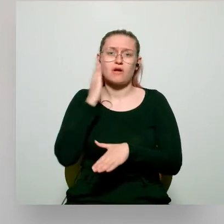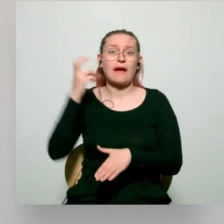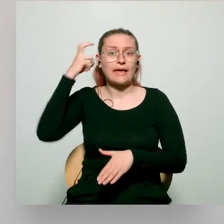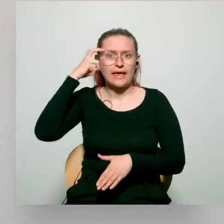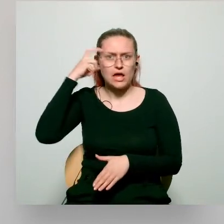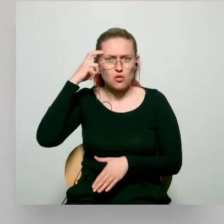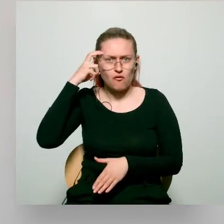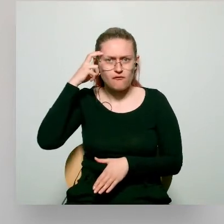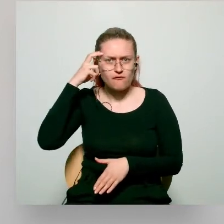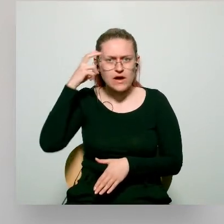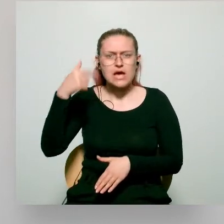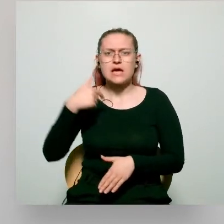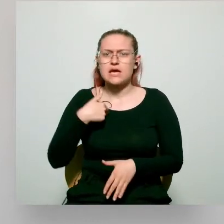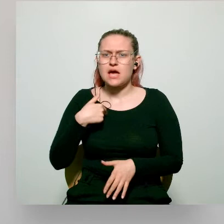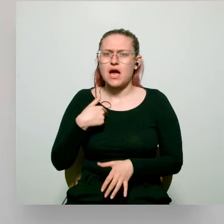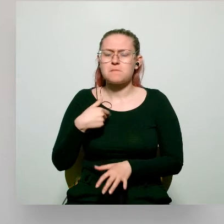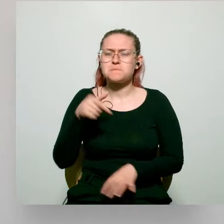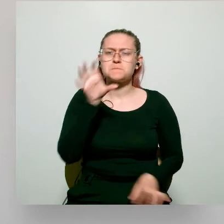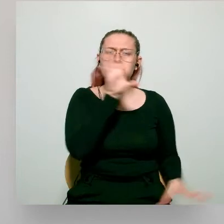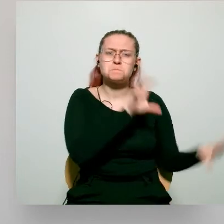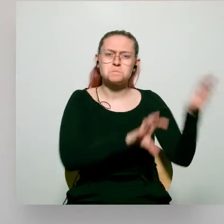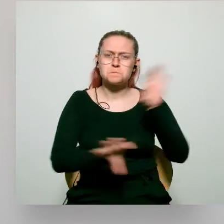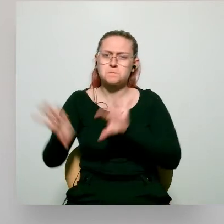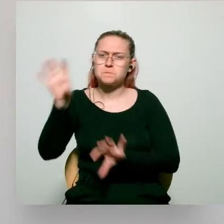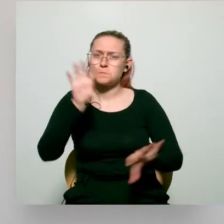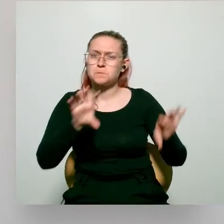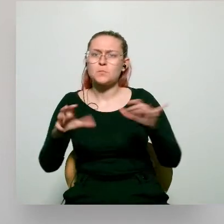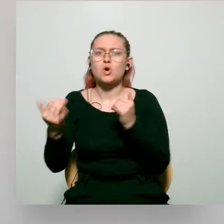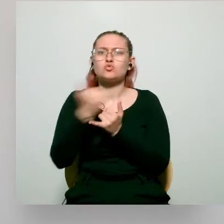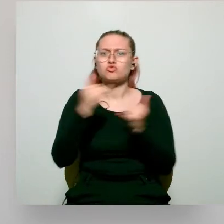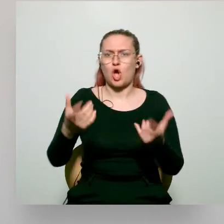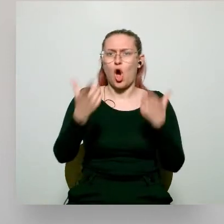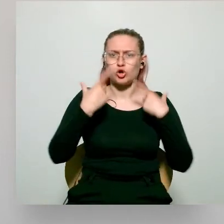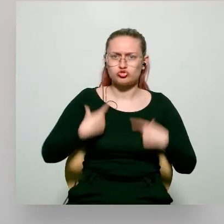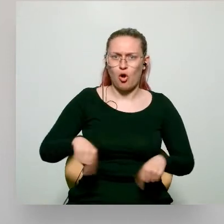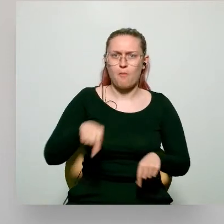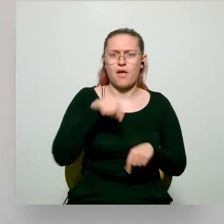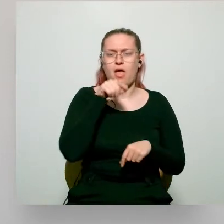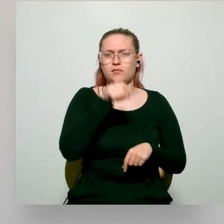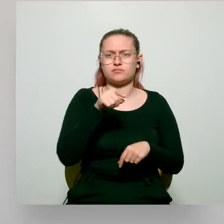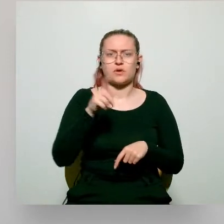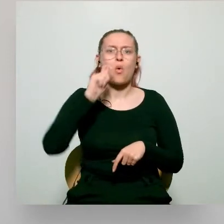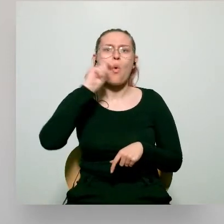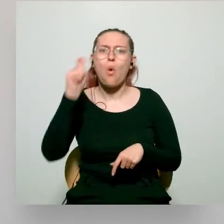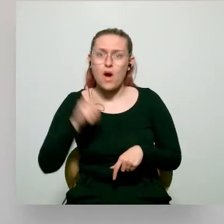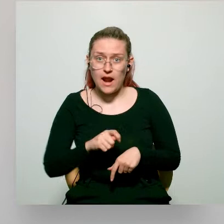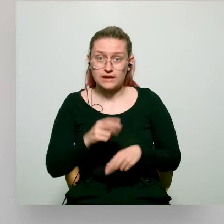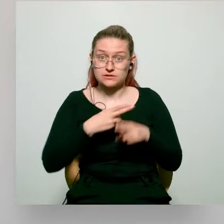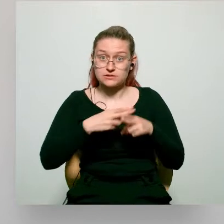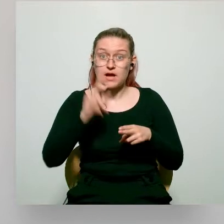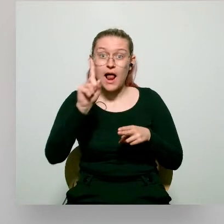do obserwacji, obserwowania ludzi z Ukrainy Centralnej, z innych regionów Ukrainy.